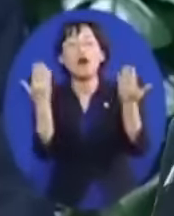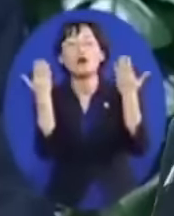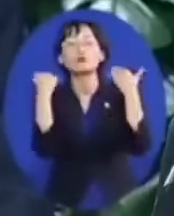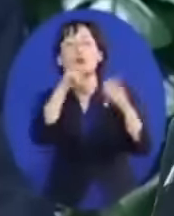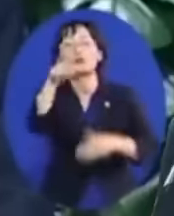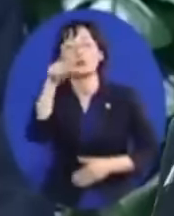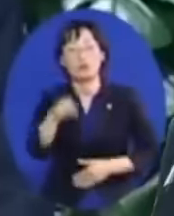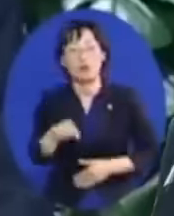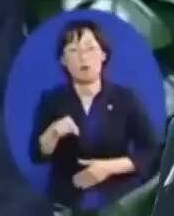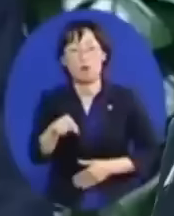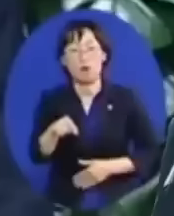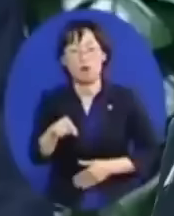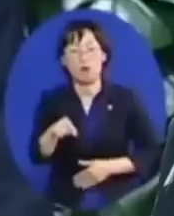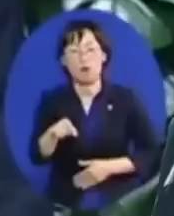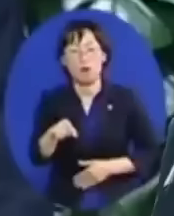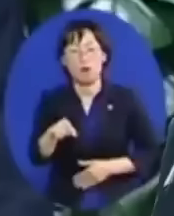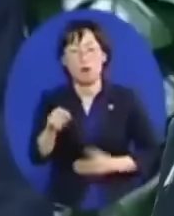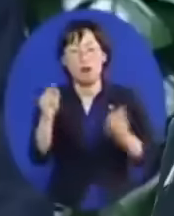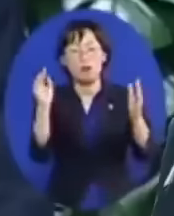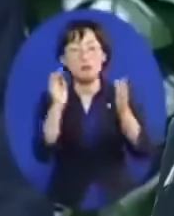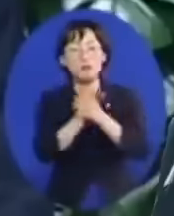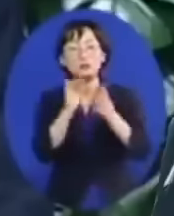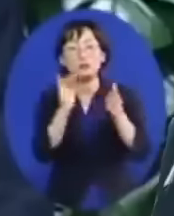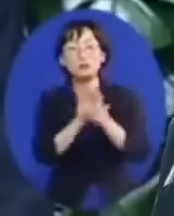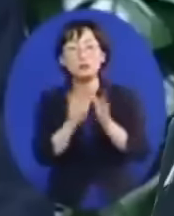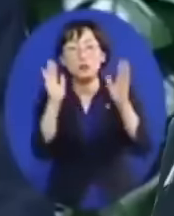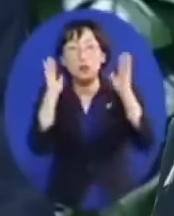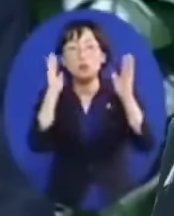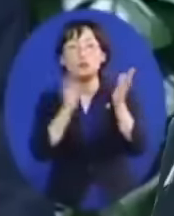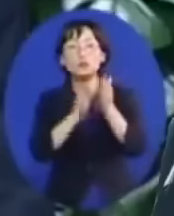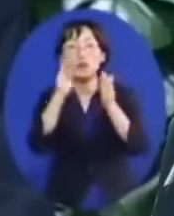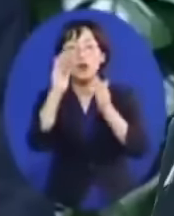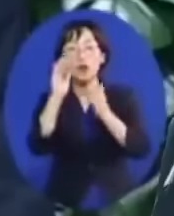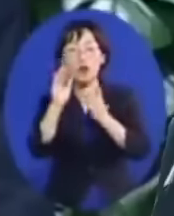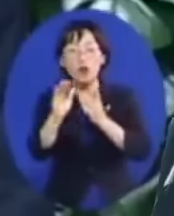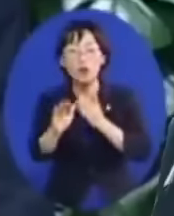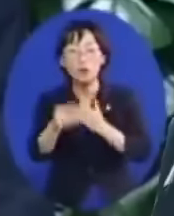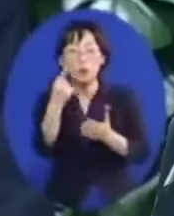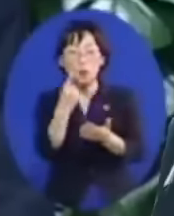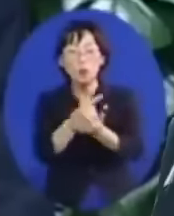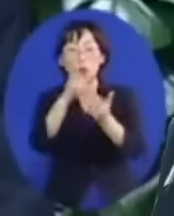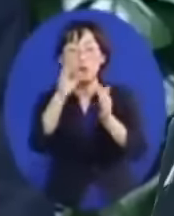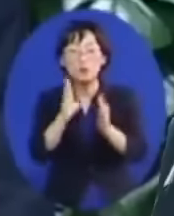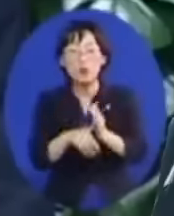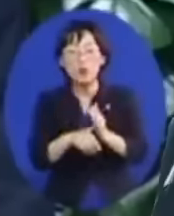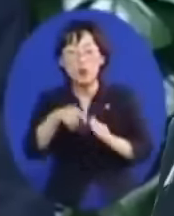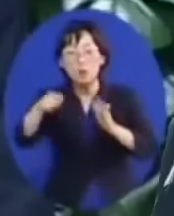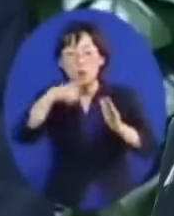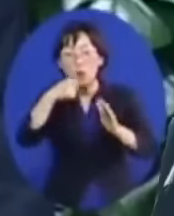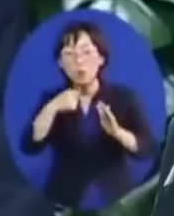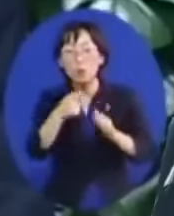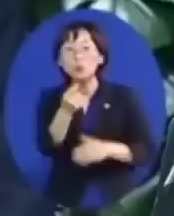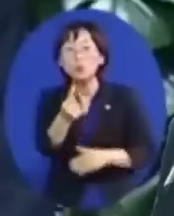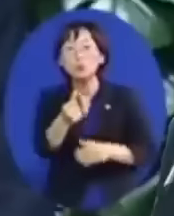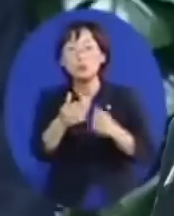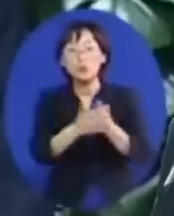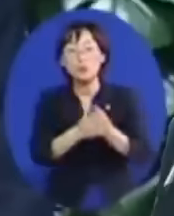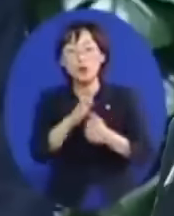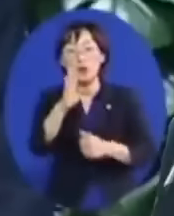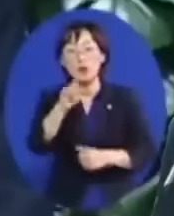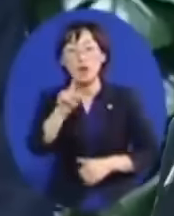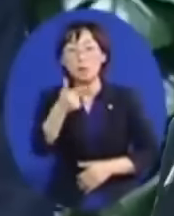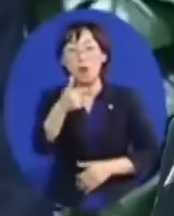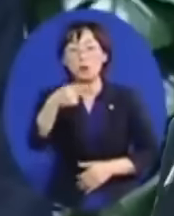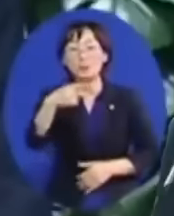애들이 학업을 마치고 나올 때 그때는 먹을 것이 별로 없었기 때문에 번데기 장사들이